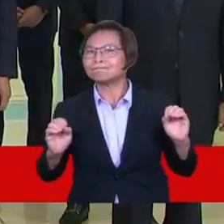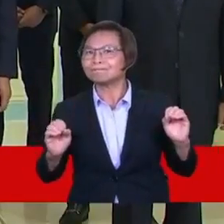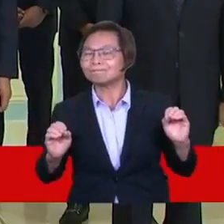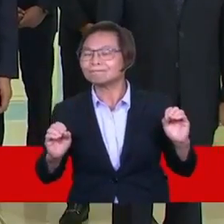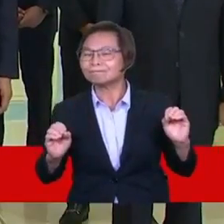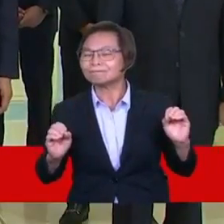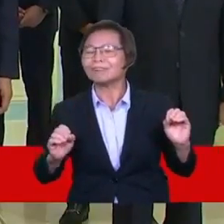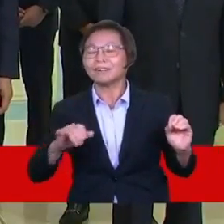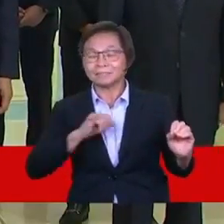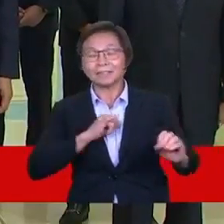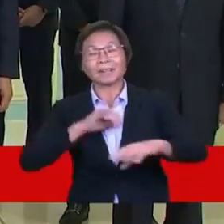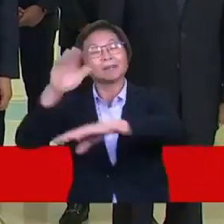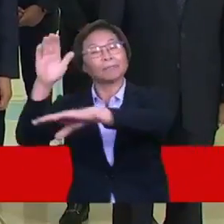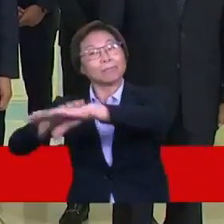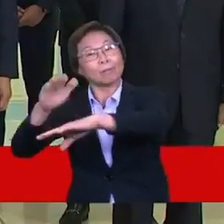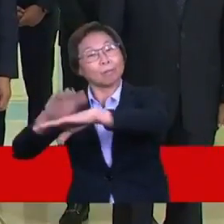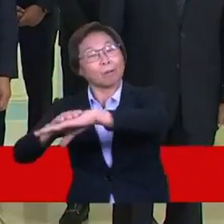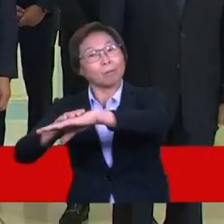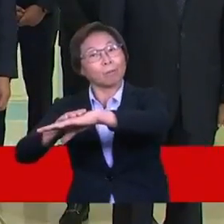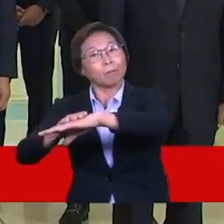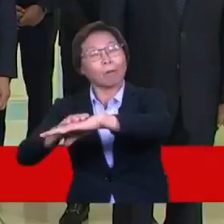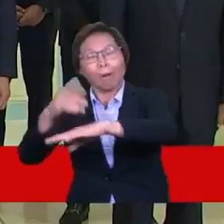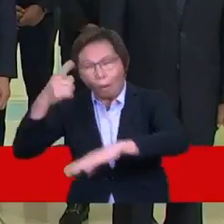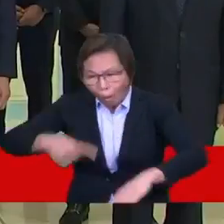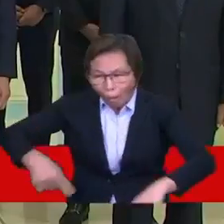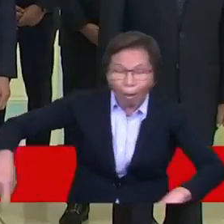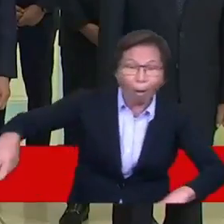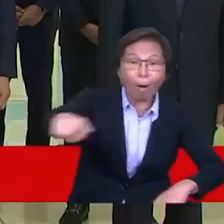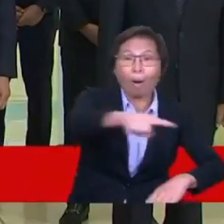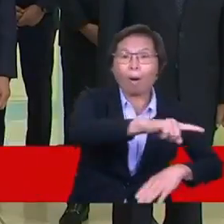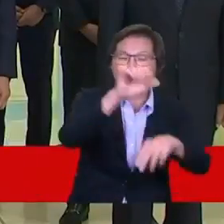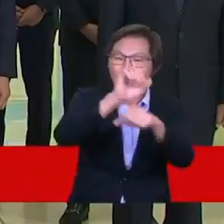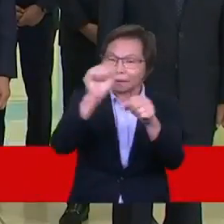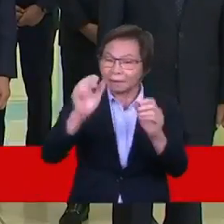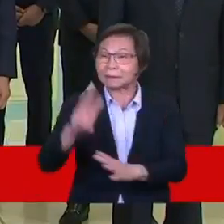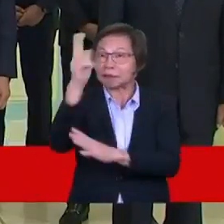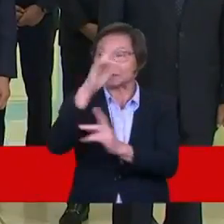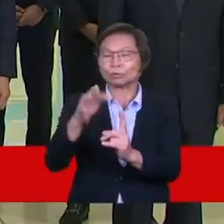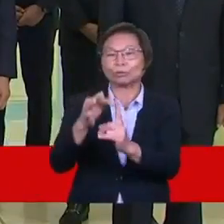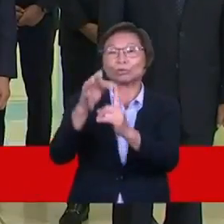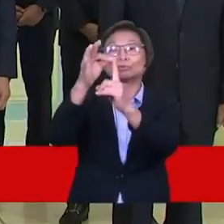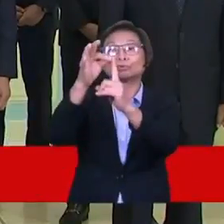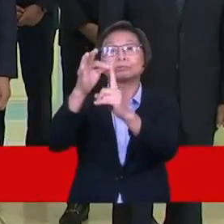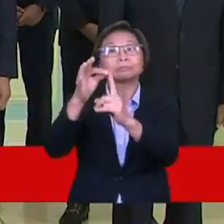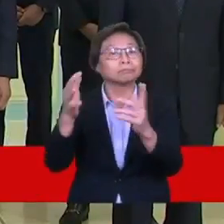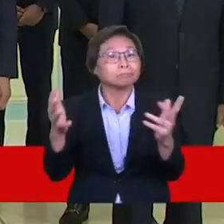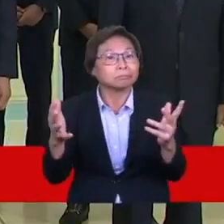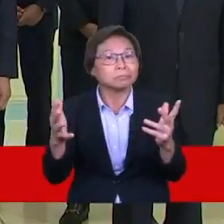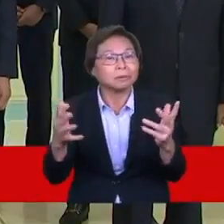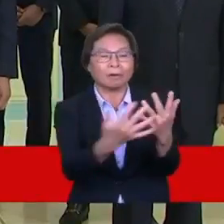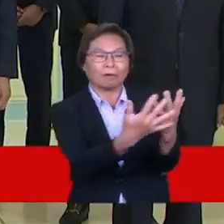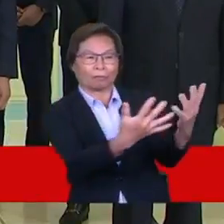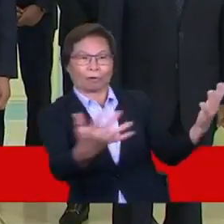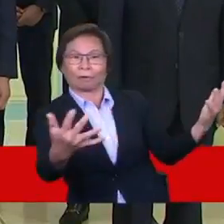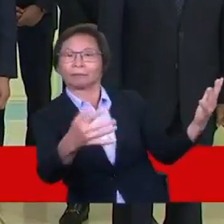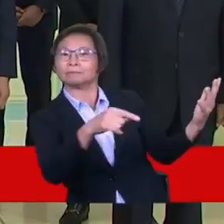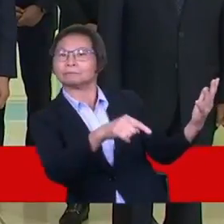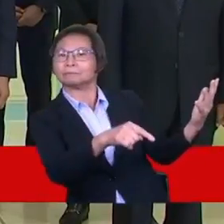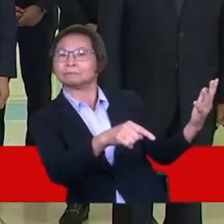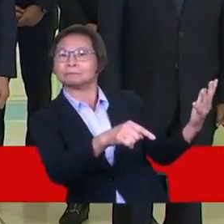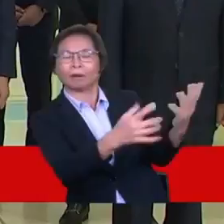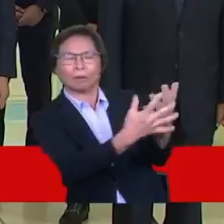Hai saya menyeru pada semua penjawat awam khususnya para Frontline es